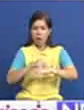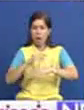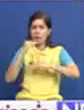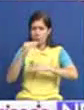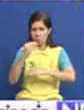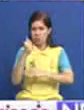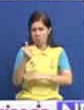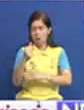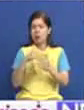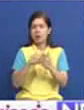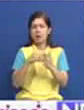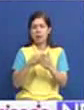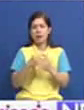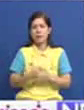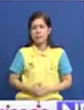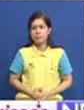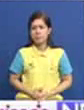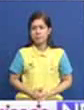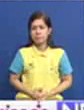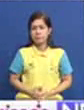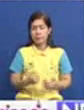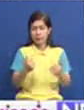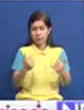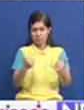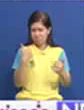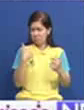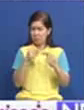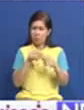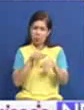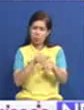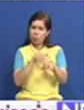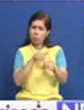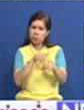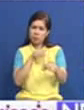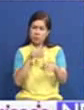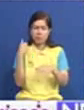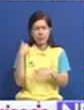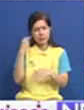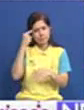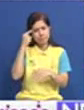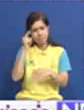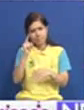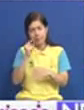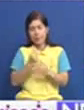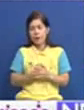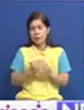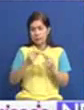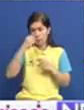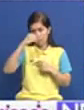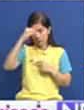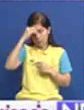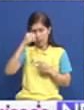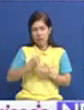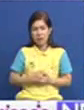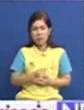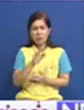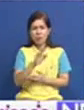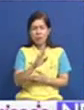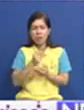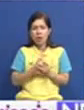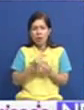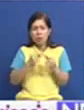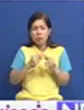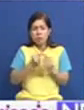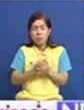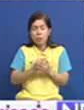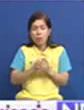า คือทุกวันนี้มันรถติดมากก็เลยแบบคือเรียนที่สวนสุนันทาค่ะแล้วมันไกลมากคือถ้าเกิดไปท